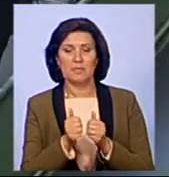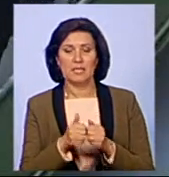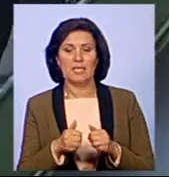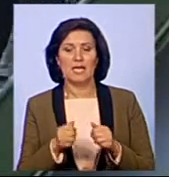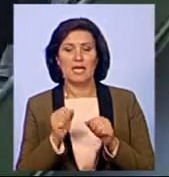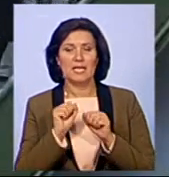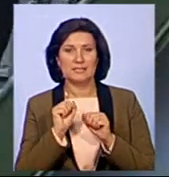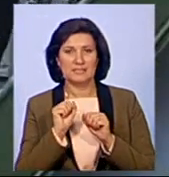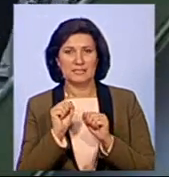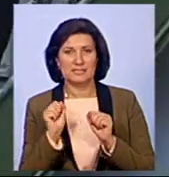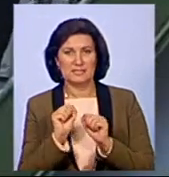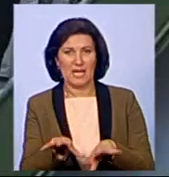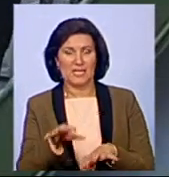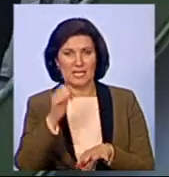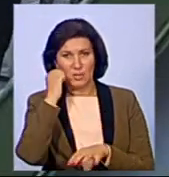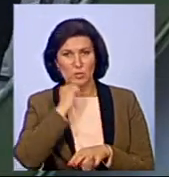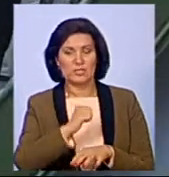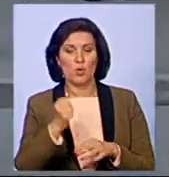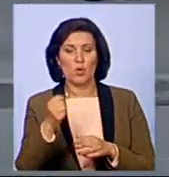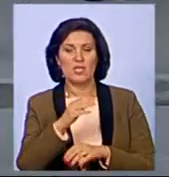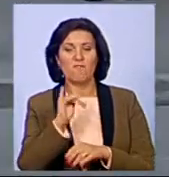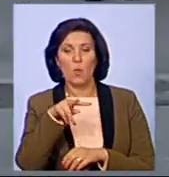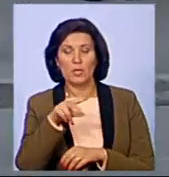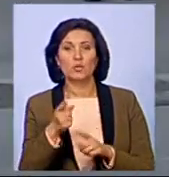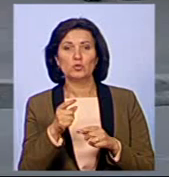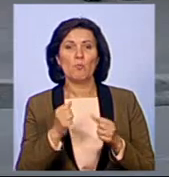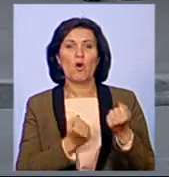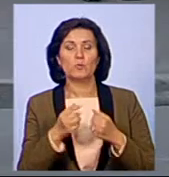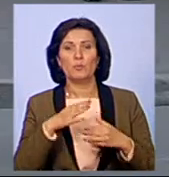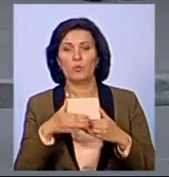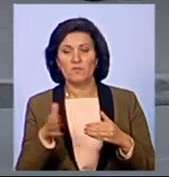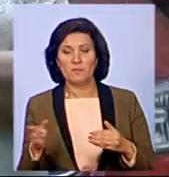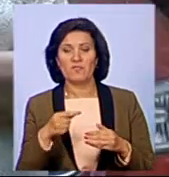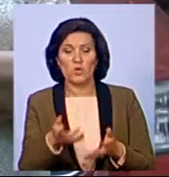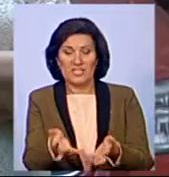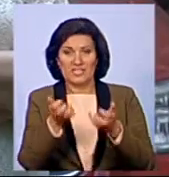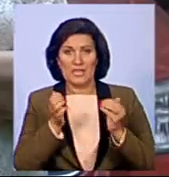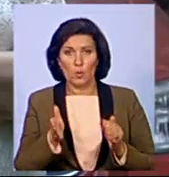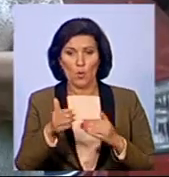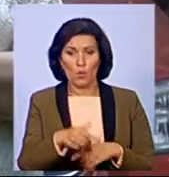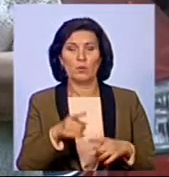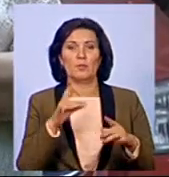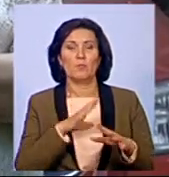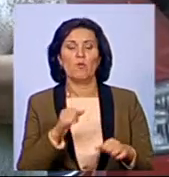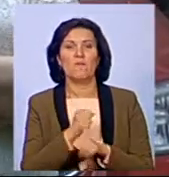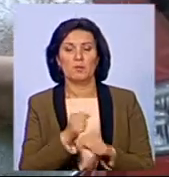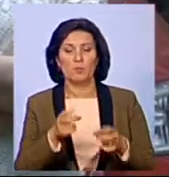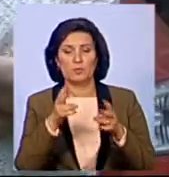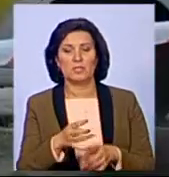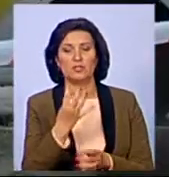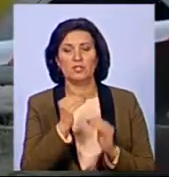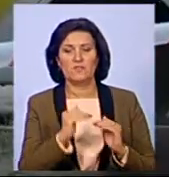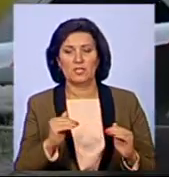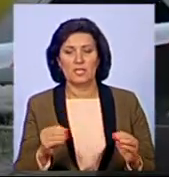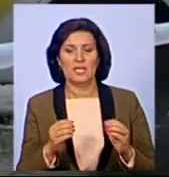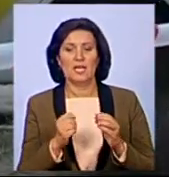закинутої старої Волги. Чому автомобіль був відчинений, поліція ще засовує, але діти дістали звідти коробку і пролунав вибух. Постраждали четверо дітей